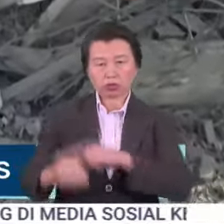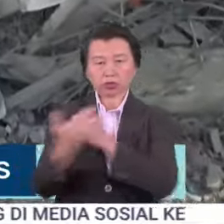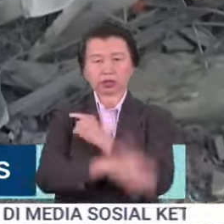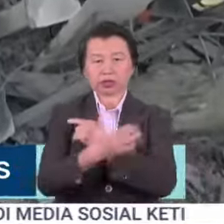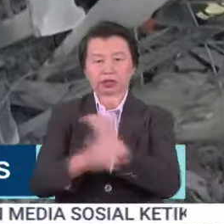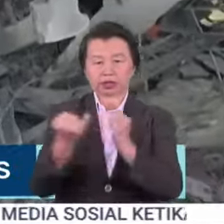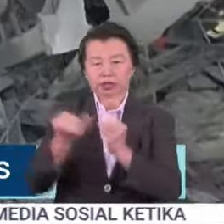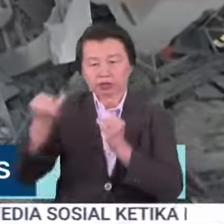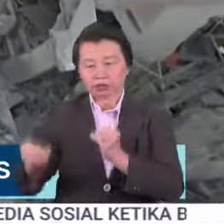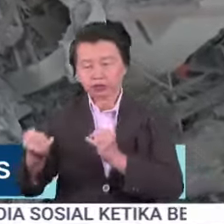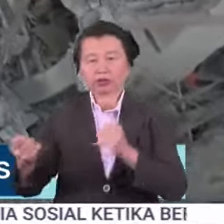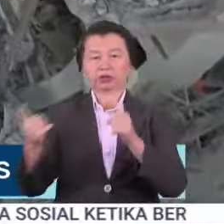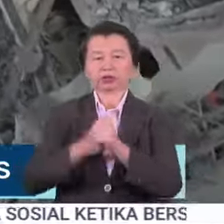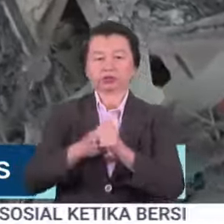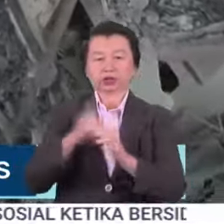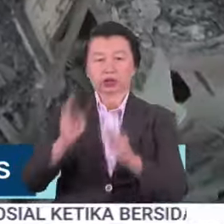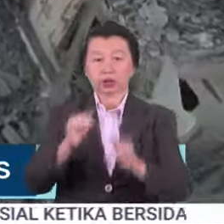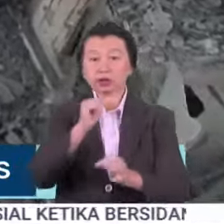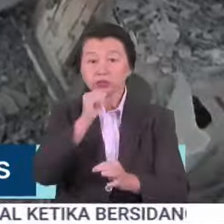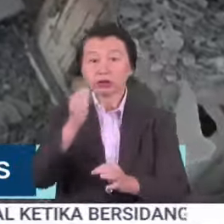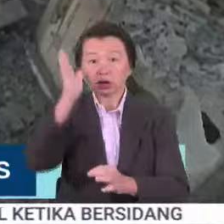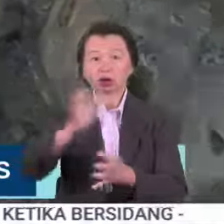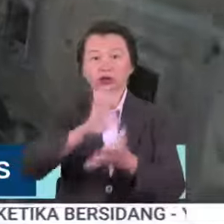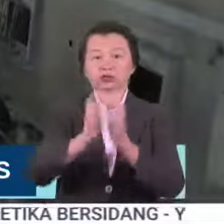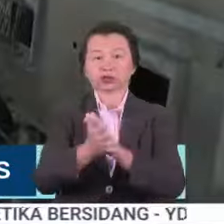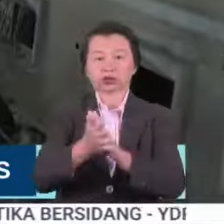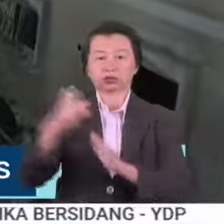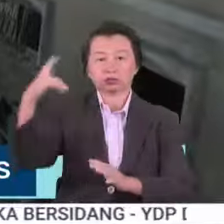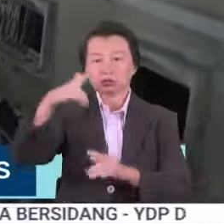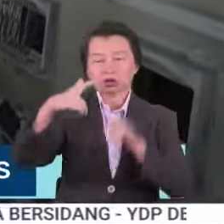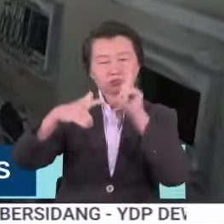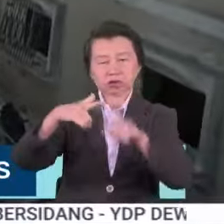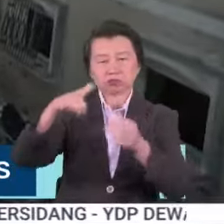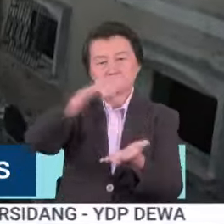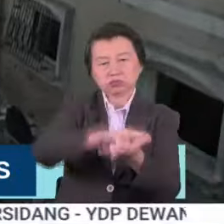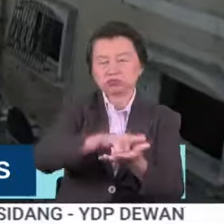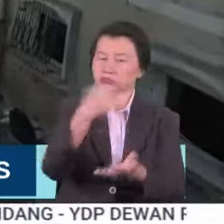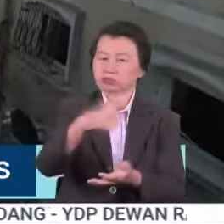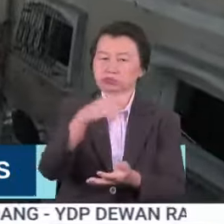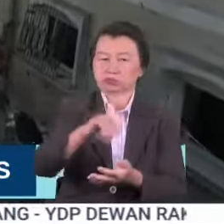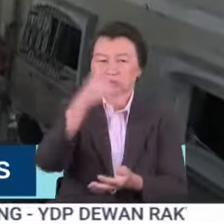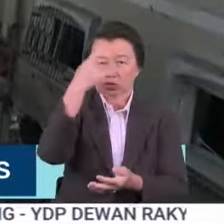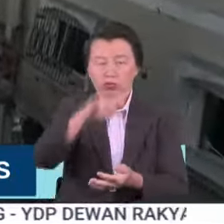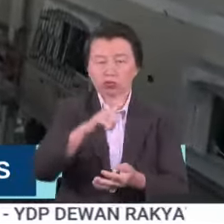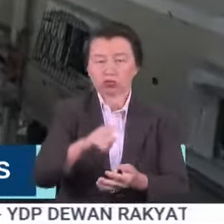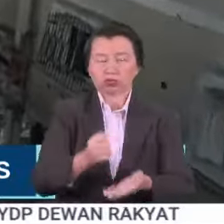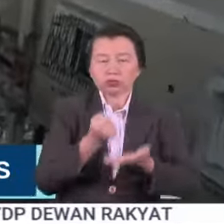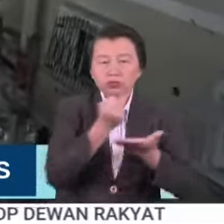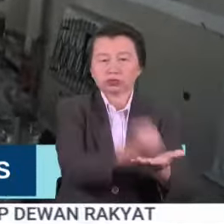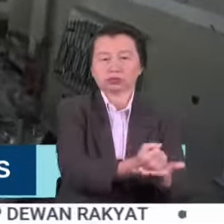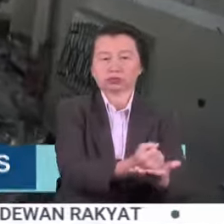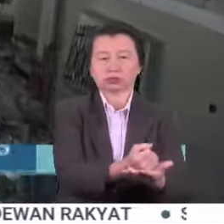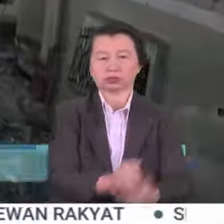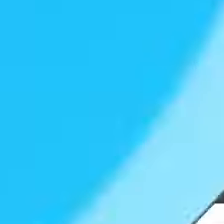jiran terlebih dahulu. Jika tidak, ia akan menyebabkan pesawat negara tidak boleh mendarat bagi misi kemanusiaan.